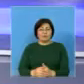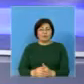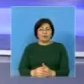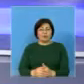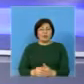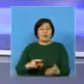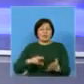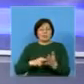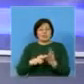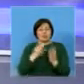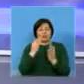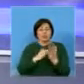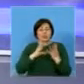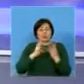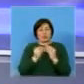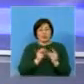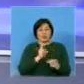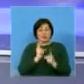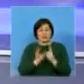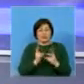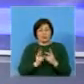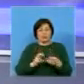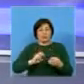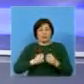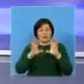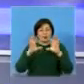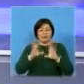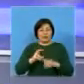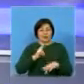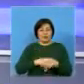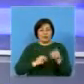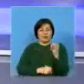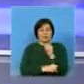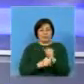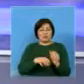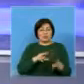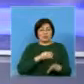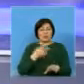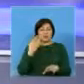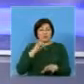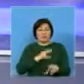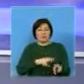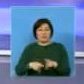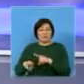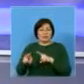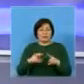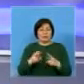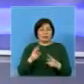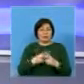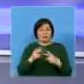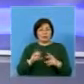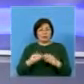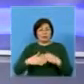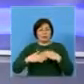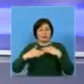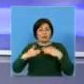С целью уменьшения количества жалоб жителей на правонарушения, актюбинские полицейские постоянно контролируют прилегающую к привокзальной площади